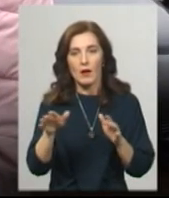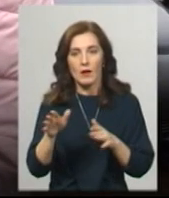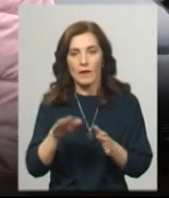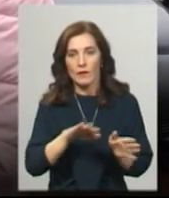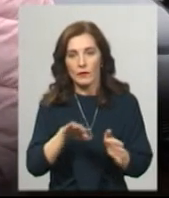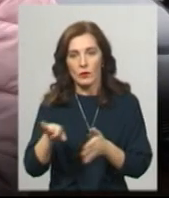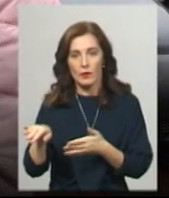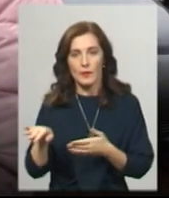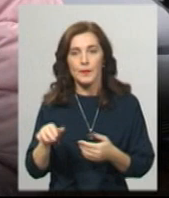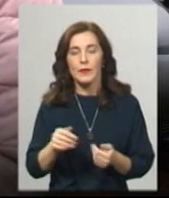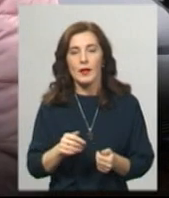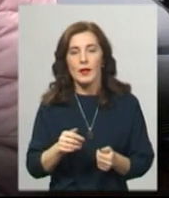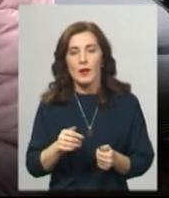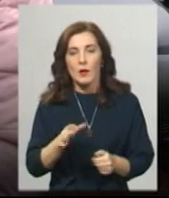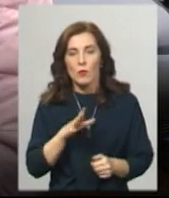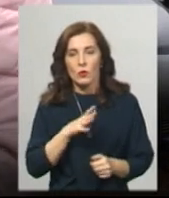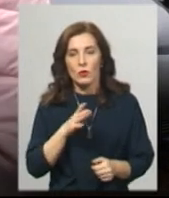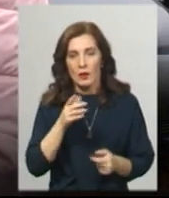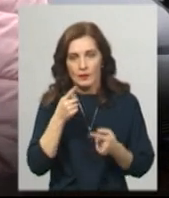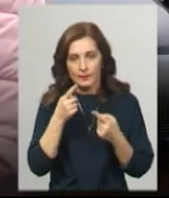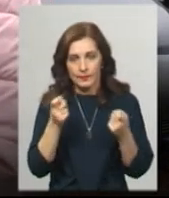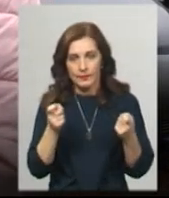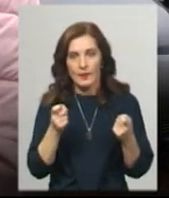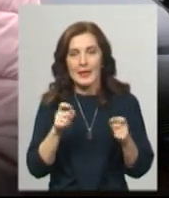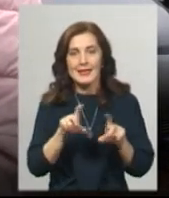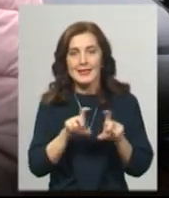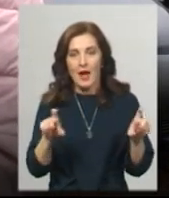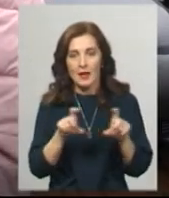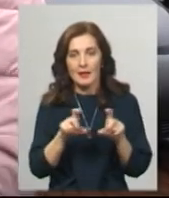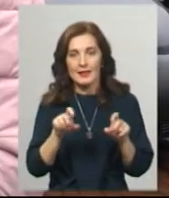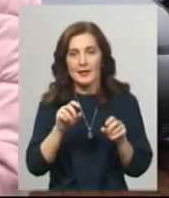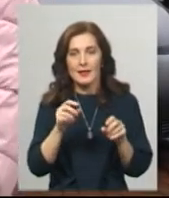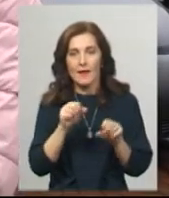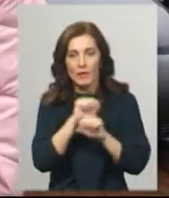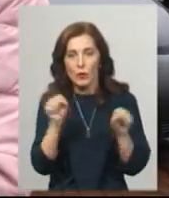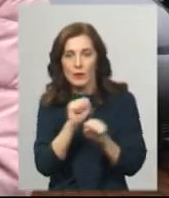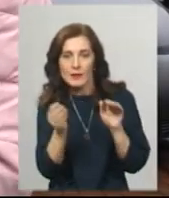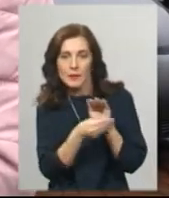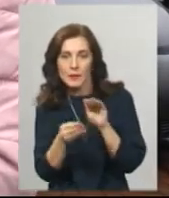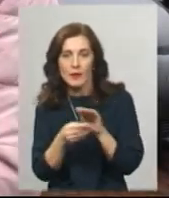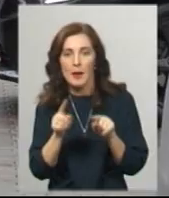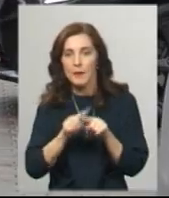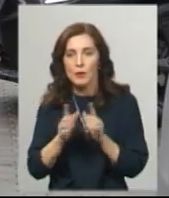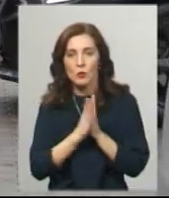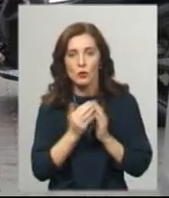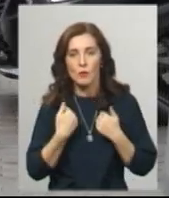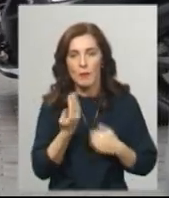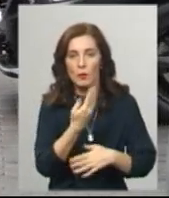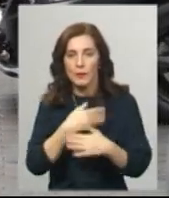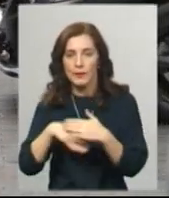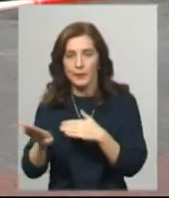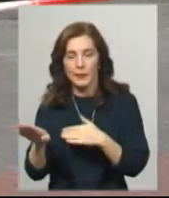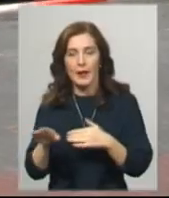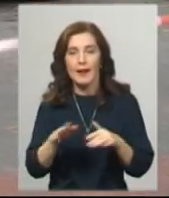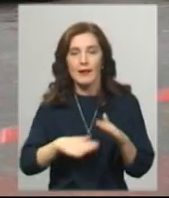що надійшло смс, що заклад заміновано. І нас швиденько попросили вибігти з закладу. На території